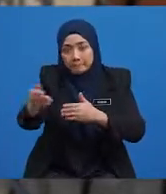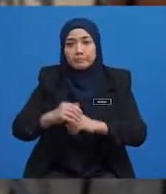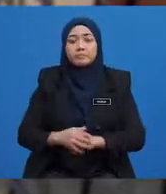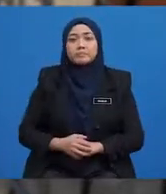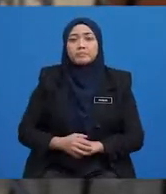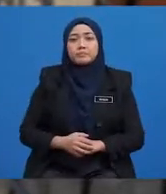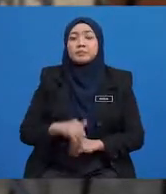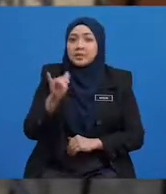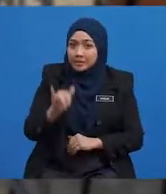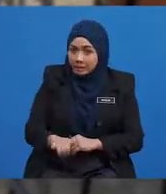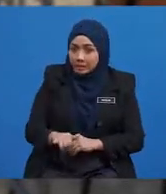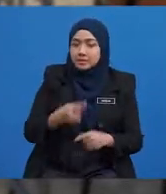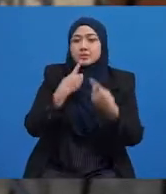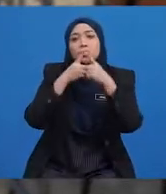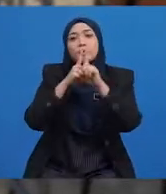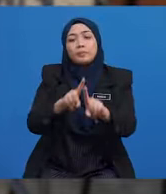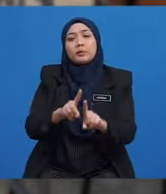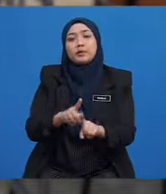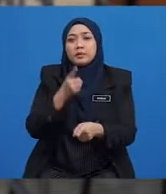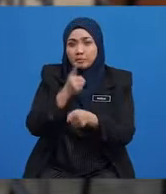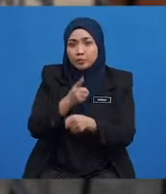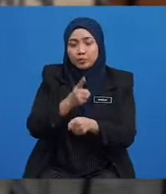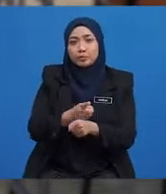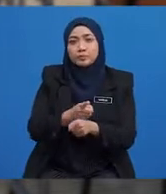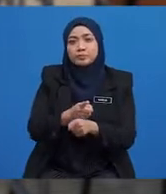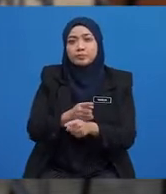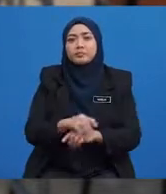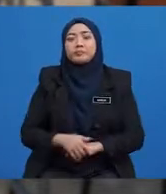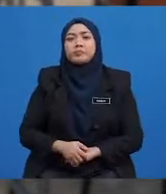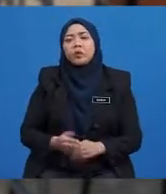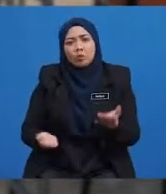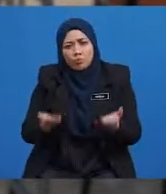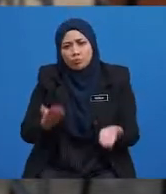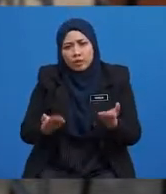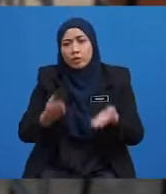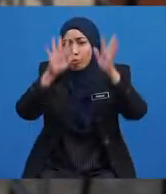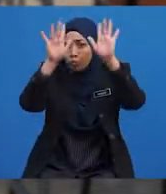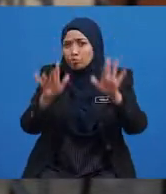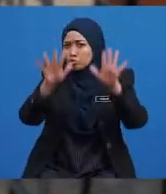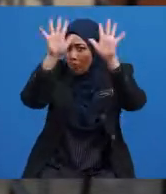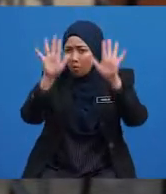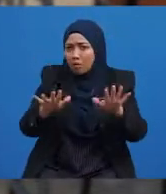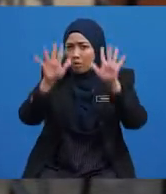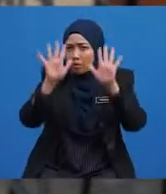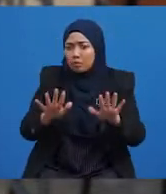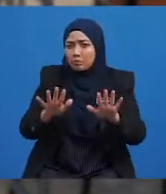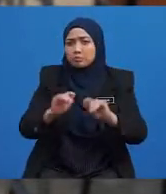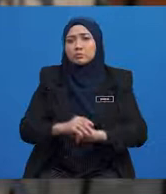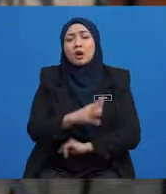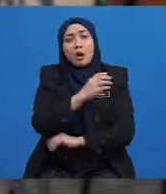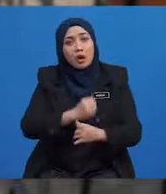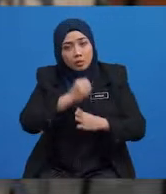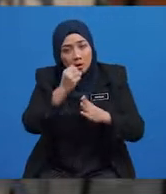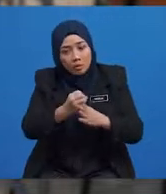Ya, jawapan anda semua memang betul. Mungkin hujan lebat akan turun